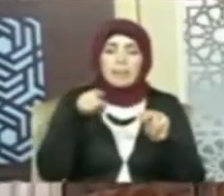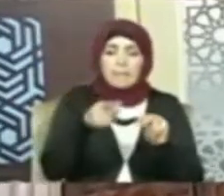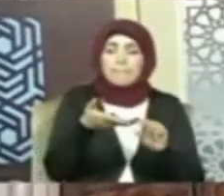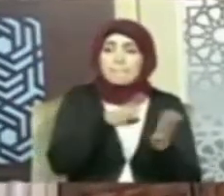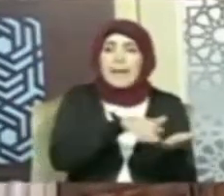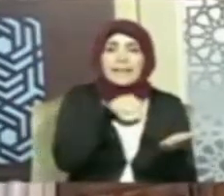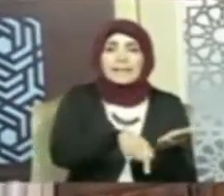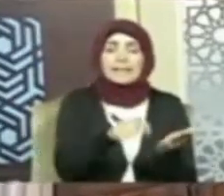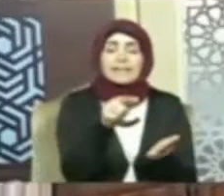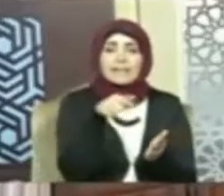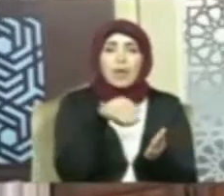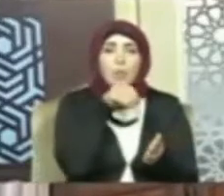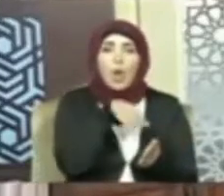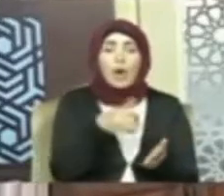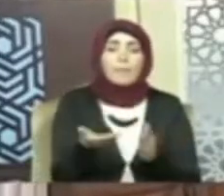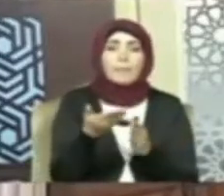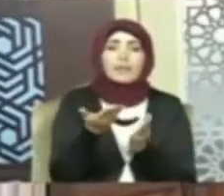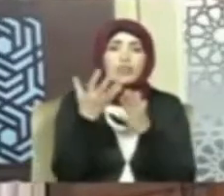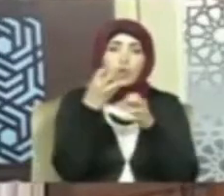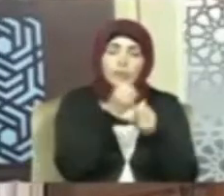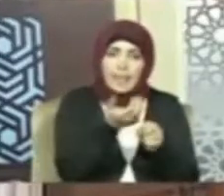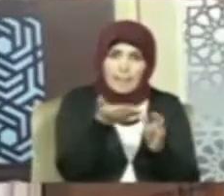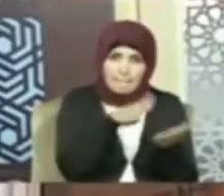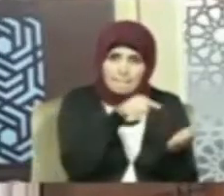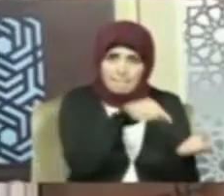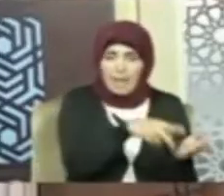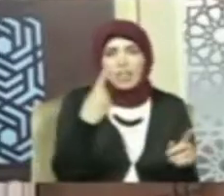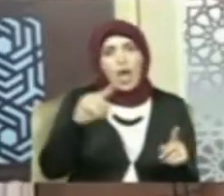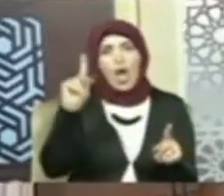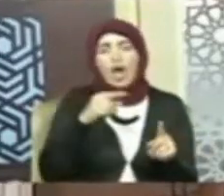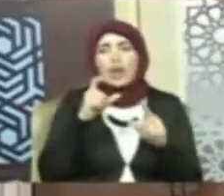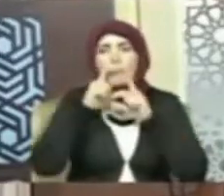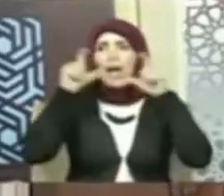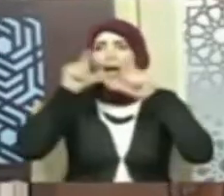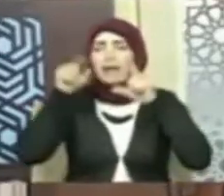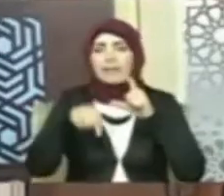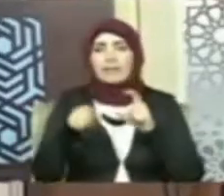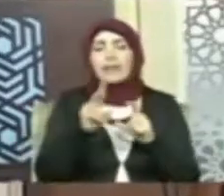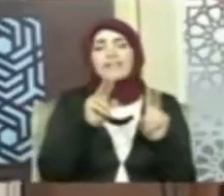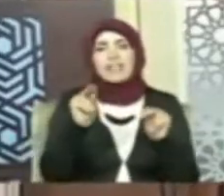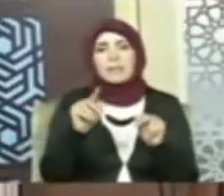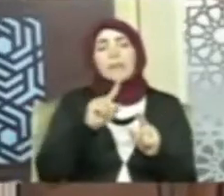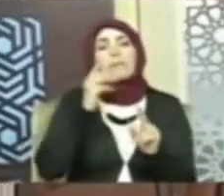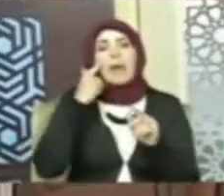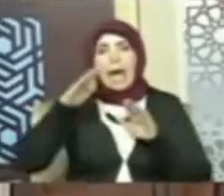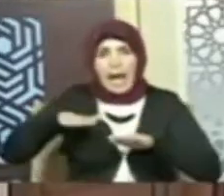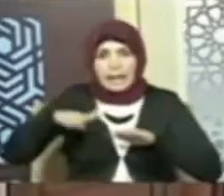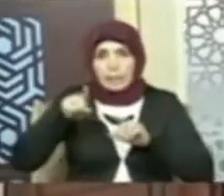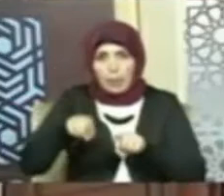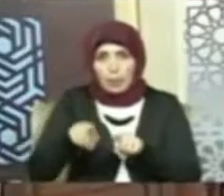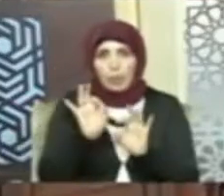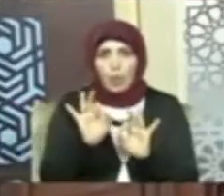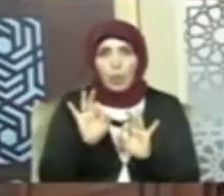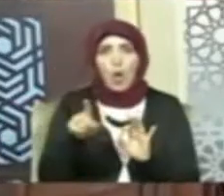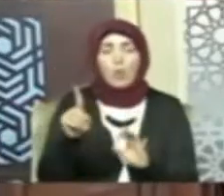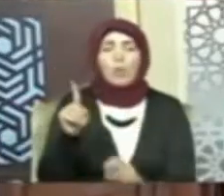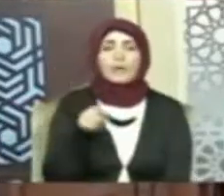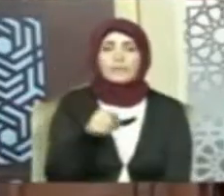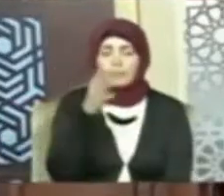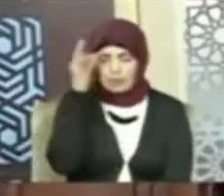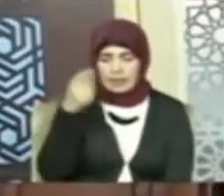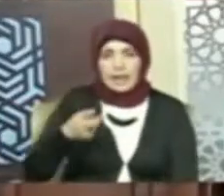حيا. وكان الإمام مالك إذا اقترب من مسجد رسول الله خلع